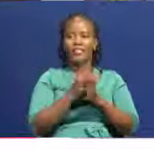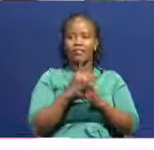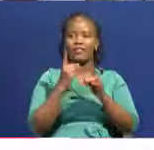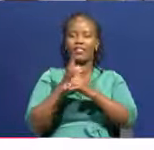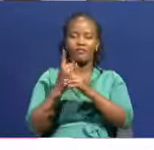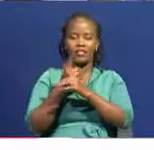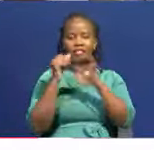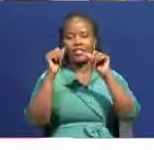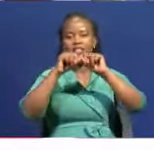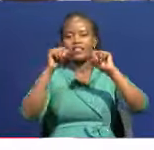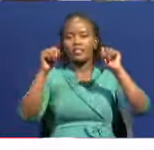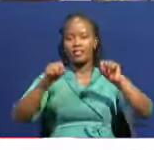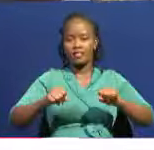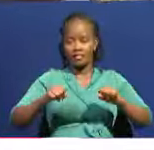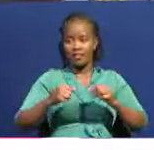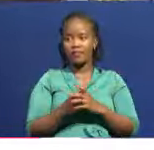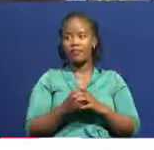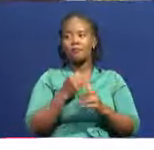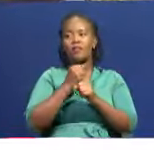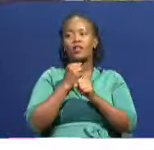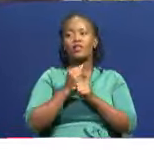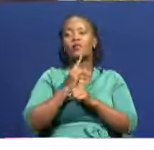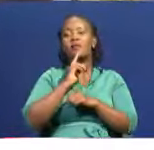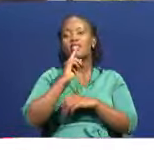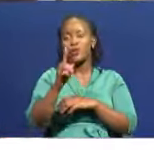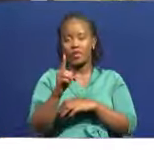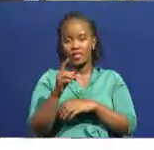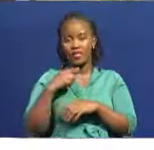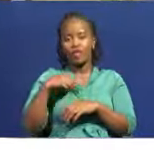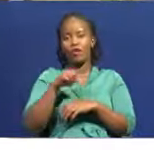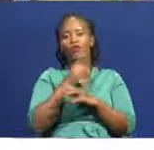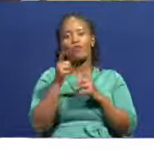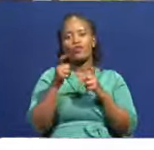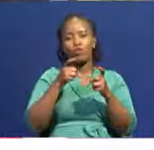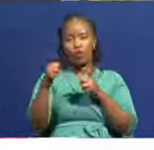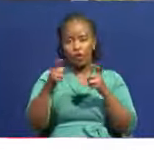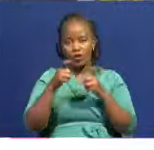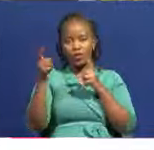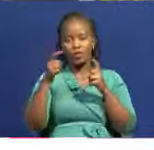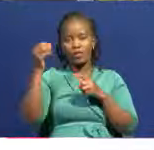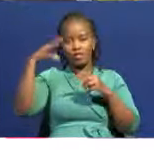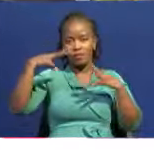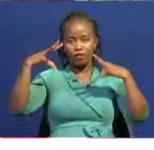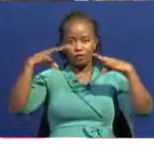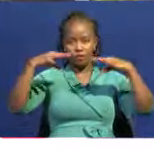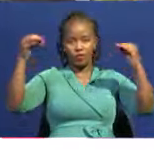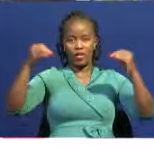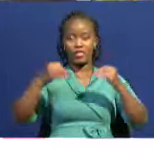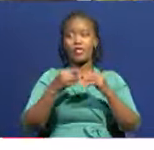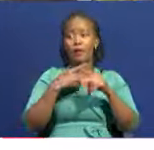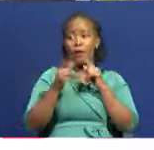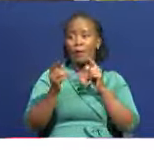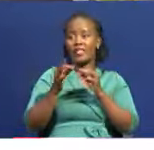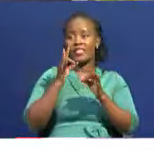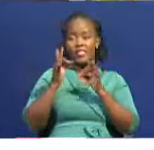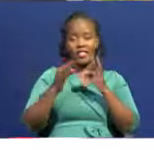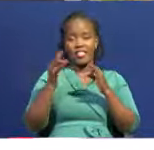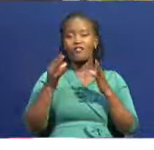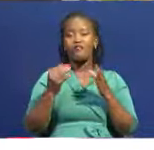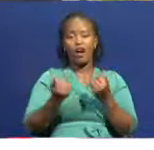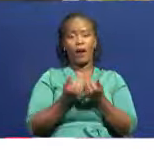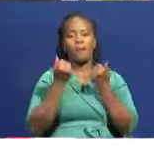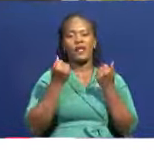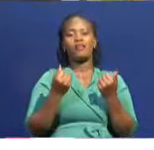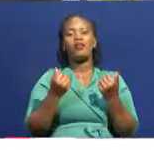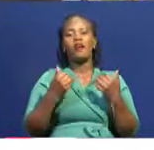and systems that would first and foremost mitigate against the blackouts. But if they happen, that there would